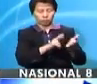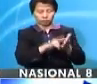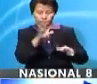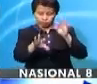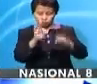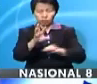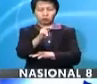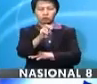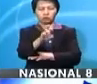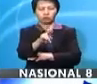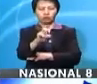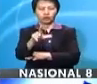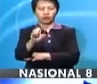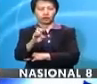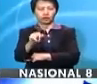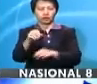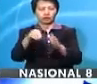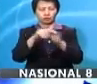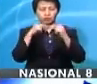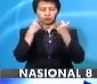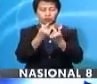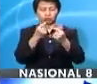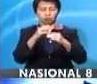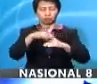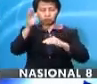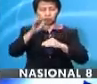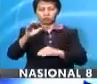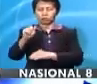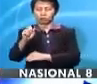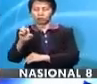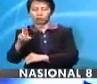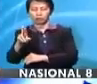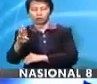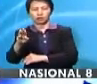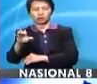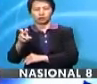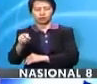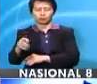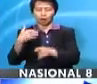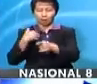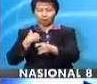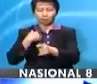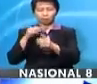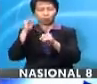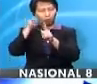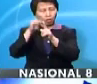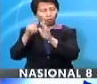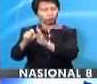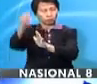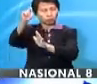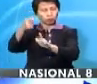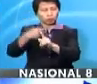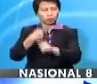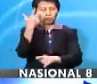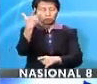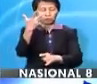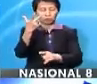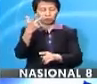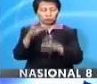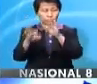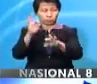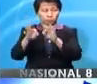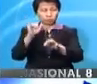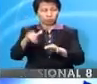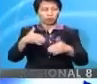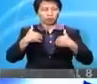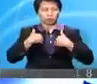pemilihan Nur Eli Elina Azmi dalam skuad mengatasi Lavinia Raymond yang mempunyai markah lebih tinggi dalam 3 sesi pemilihan